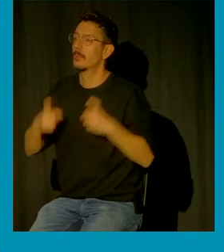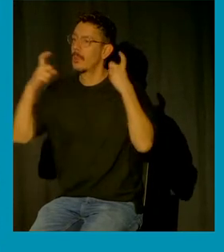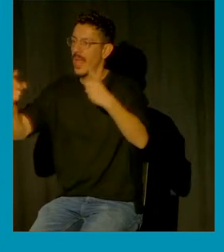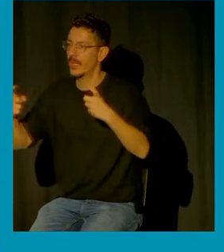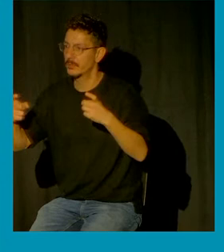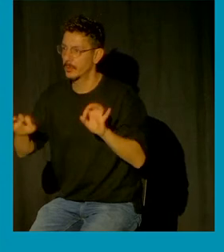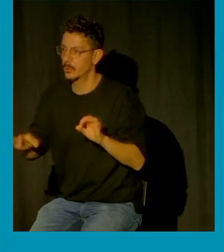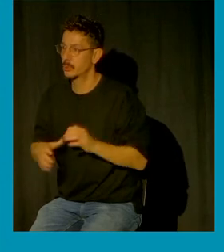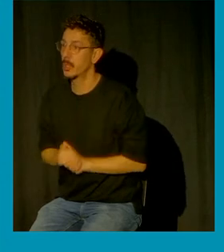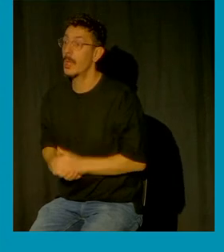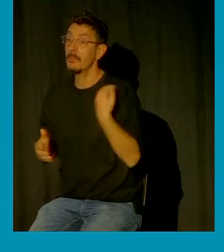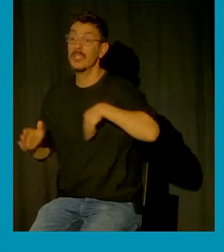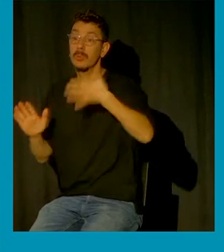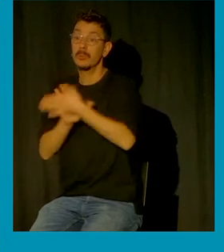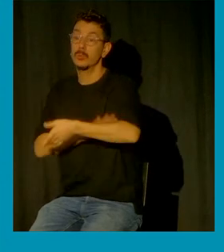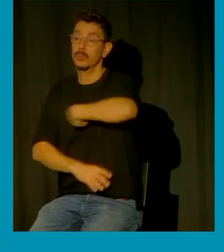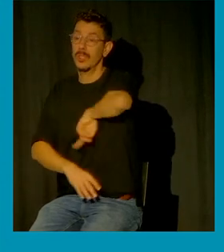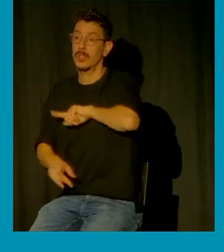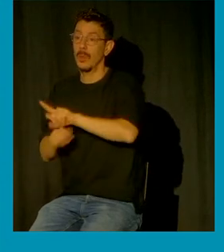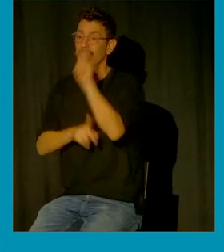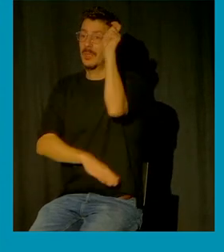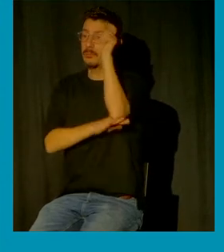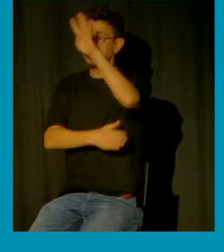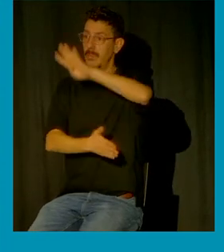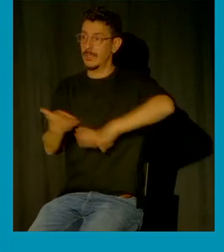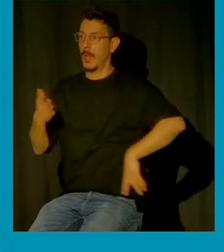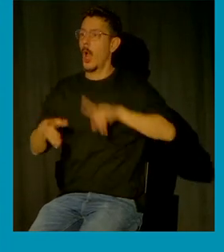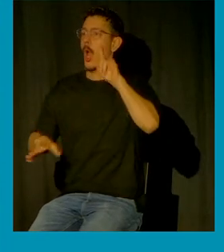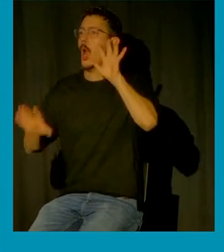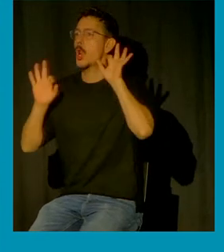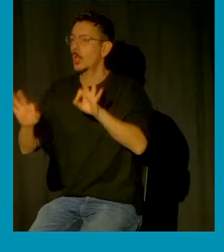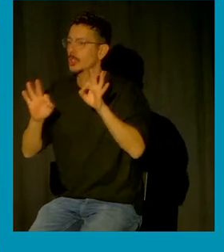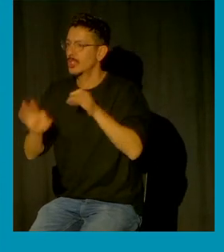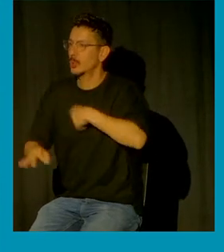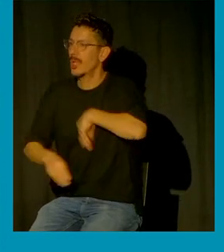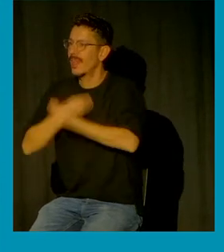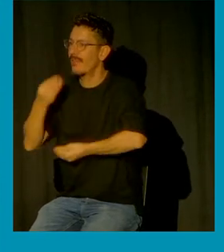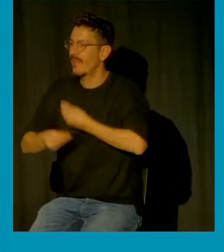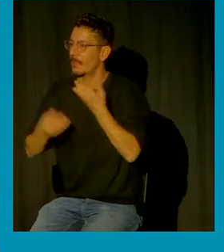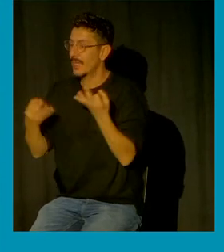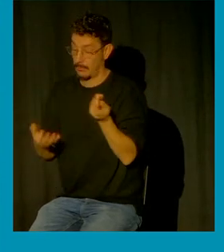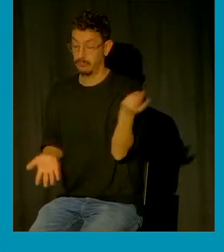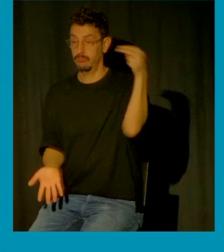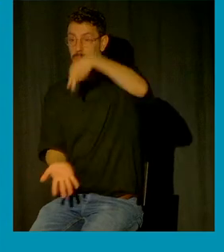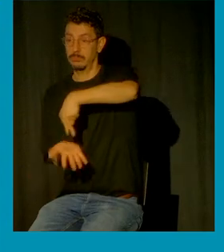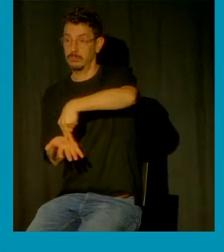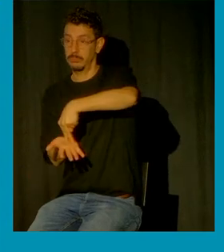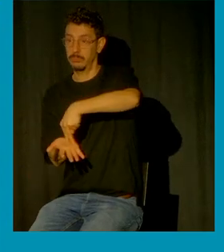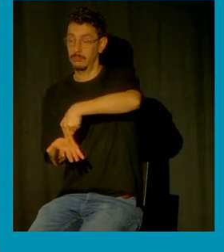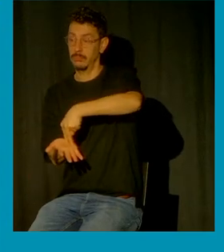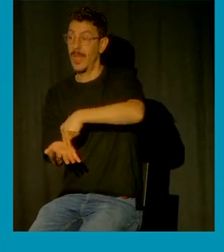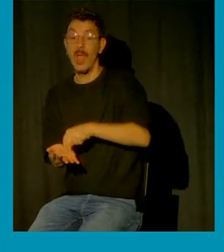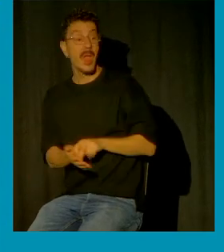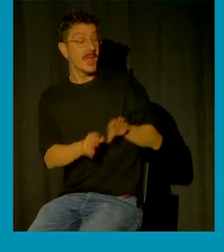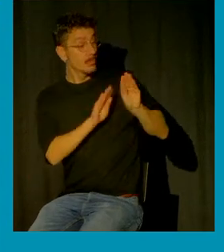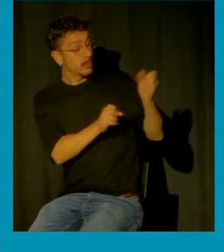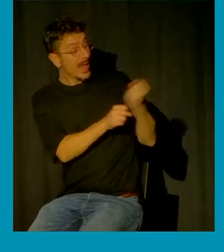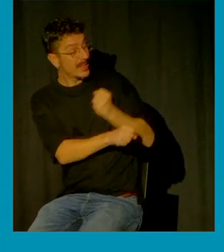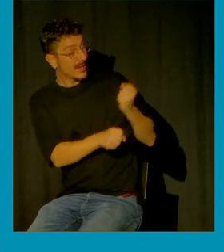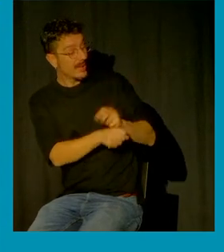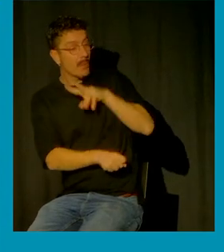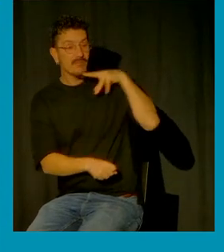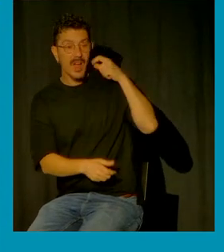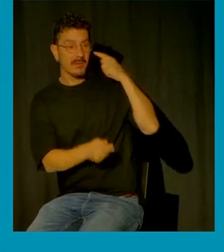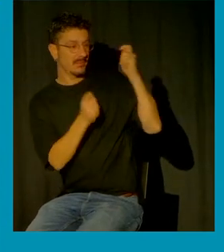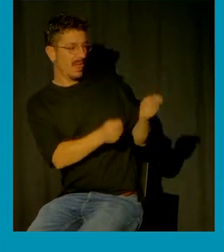per això des de la Diputació de Barcelona òbviament el que fem és estar aquí posar en valor la vostra feina també posar-nos a